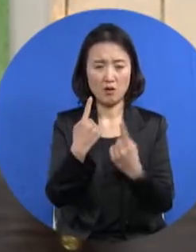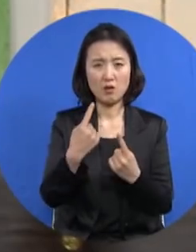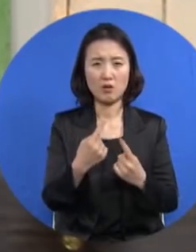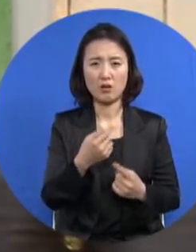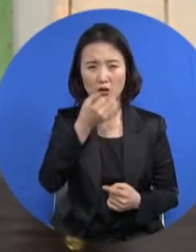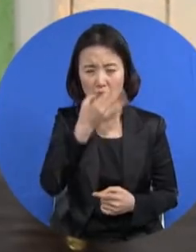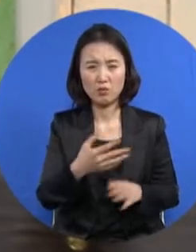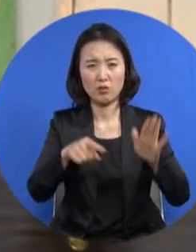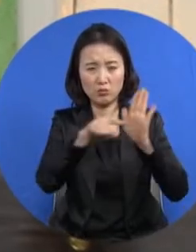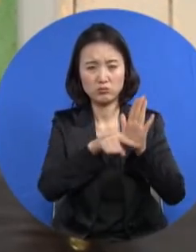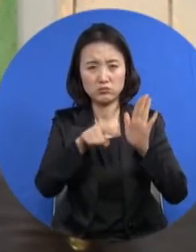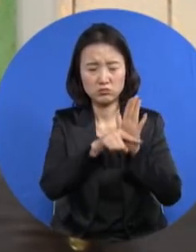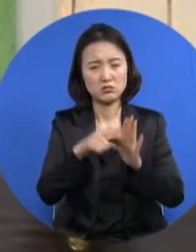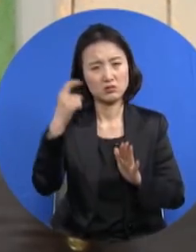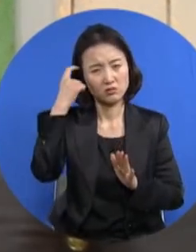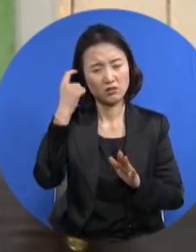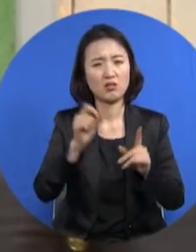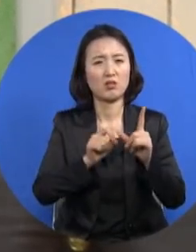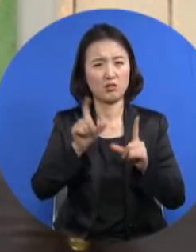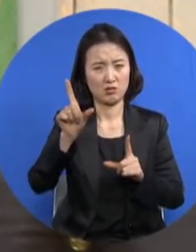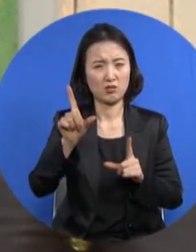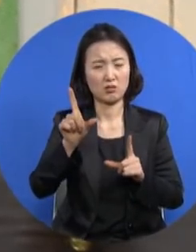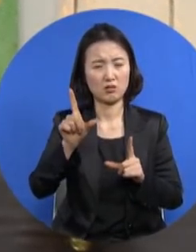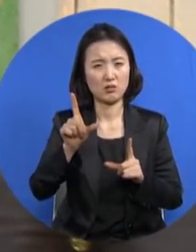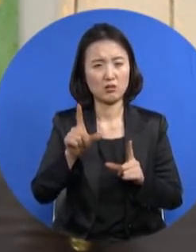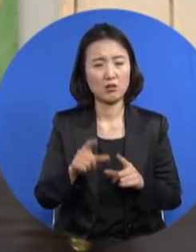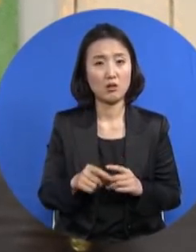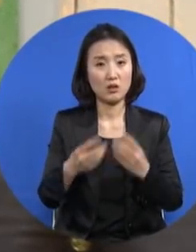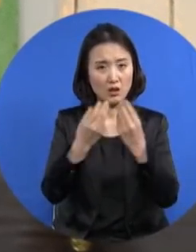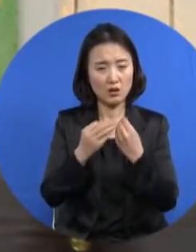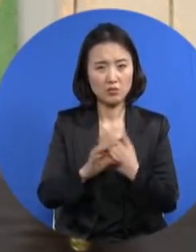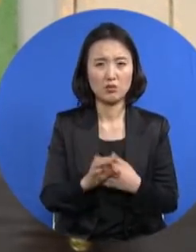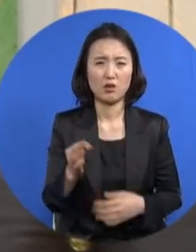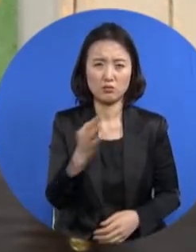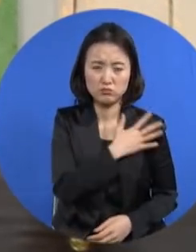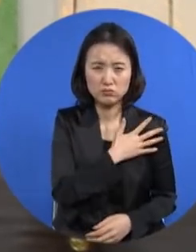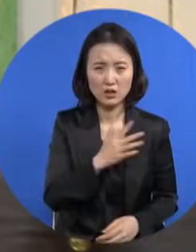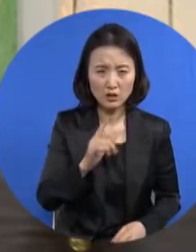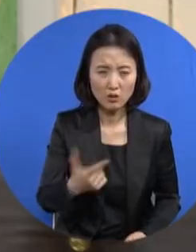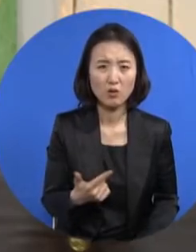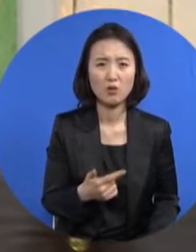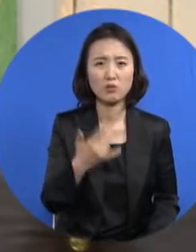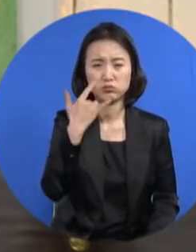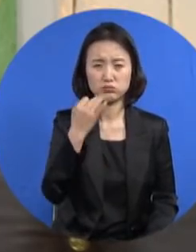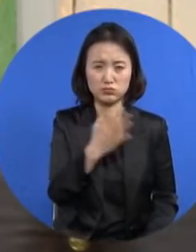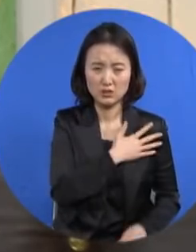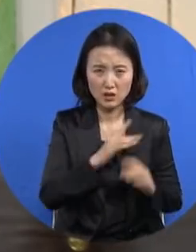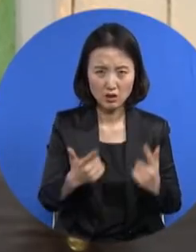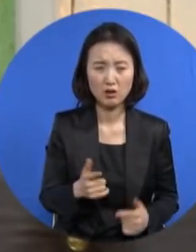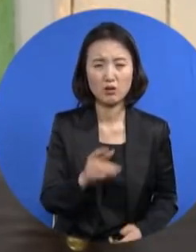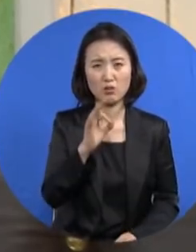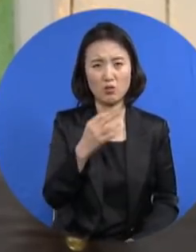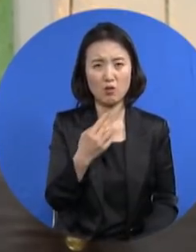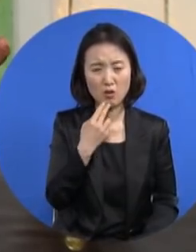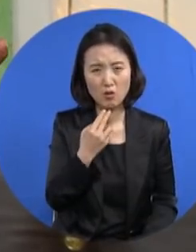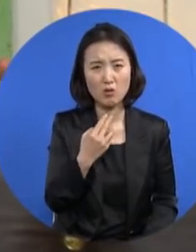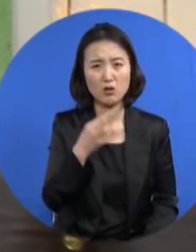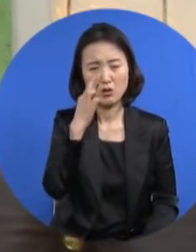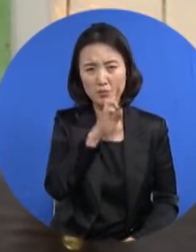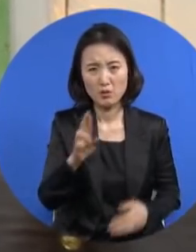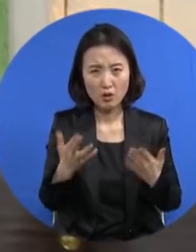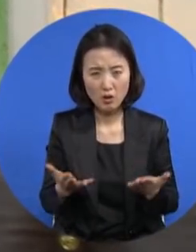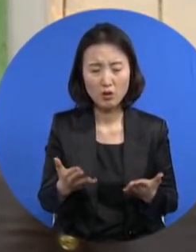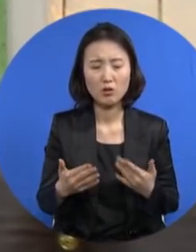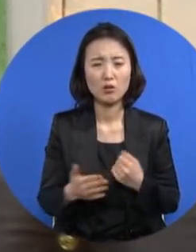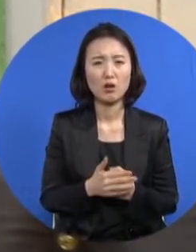없죠. 그 다음에 부자 엄마 아빠도 없죠. 잘나가는 인맥도 없죠. 없는 것에